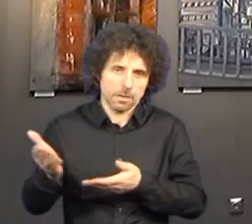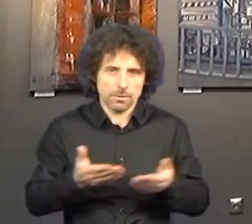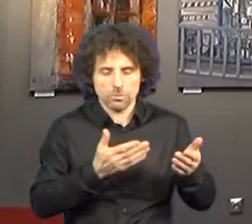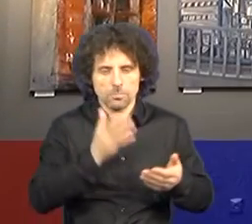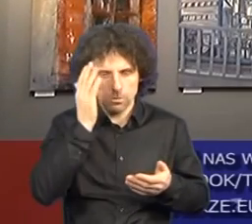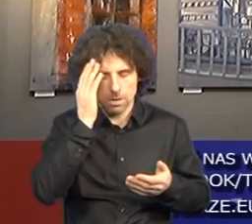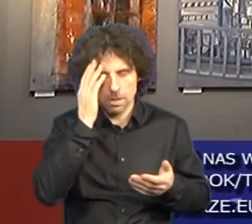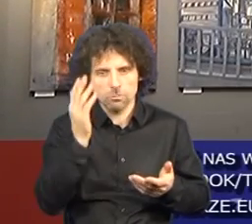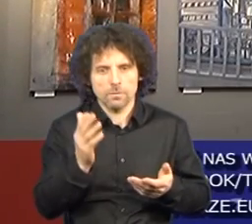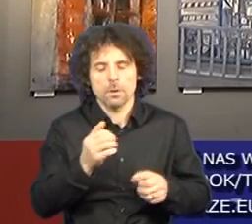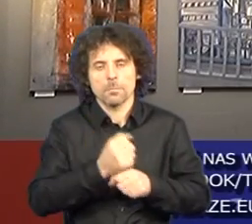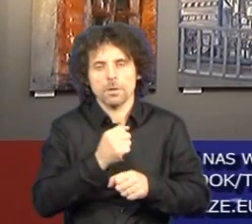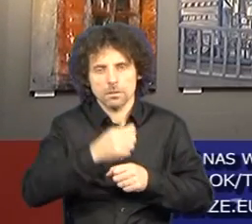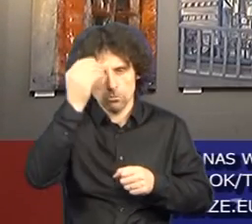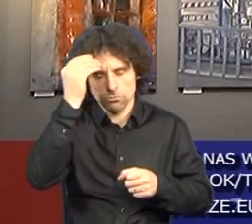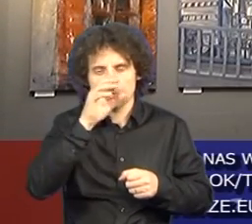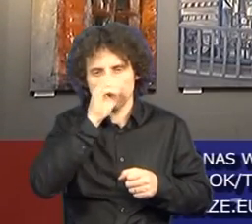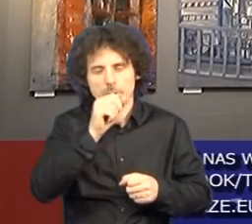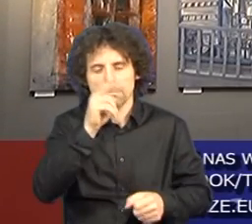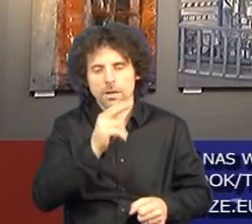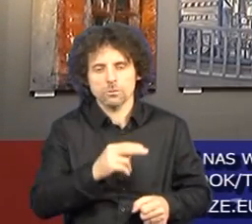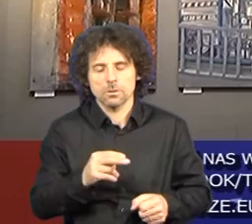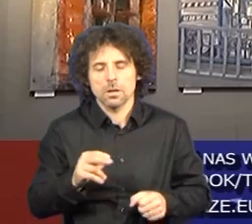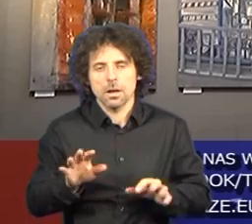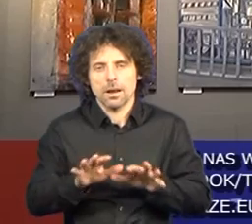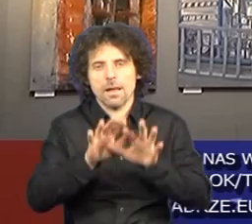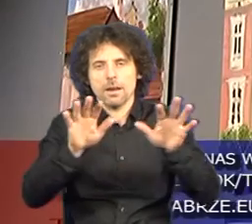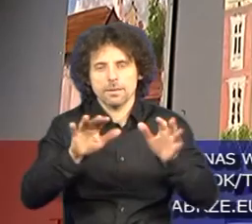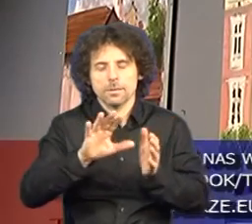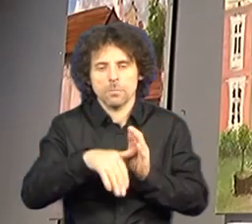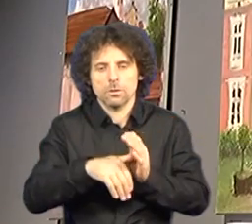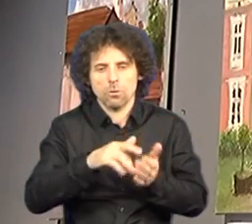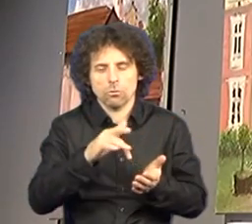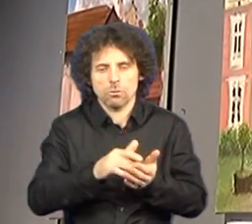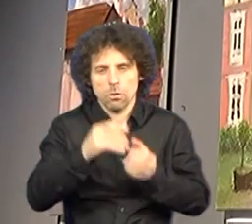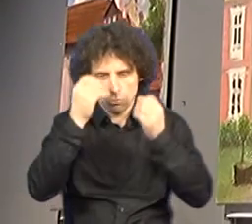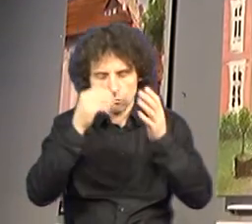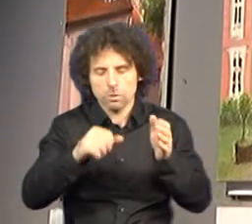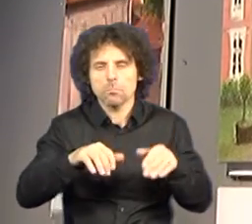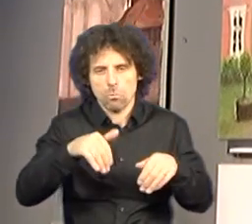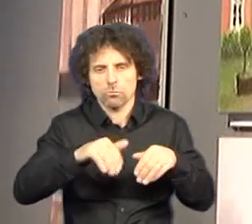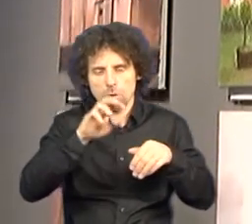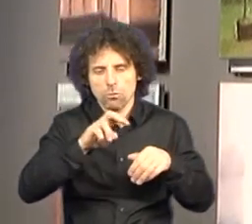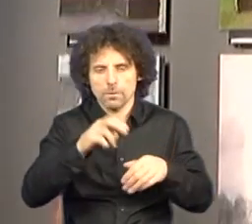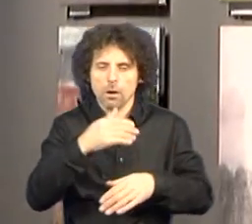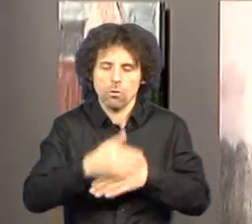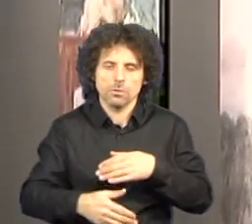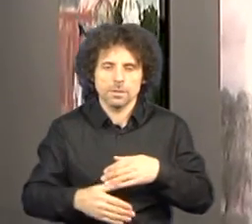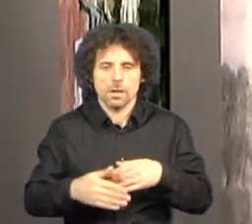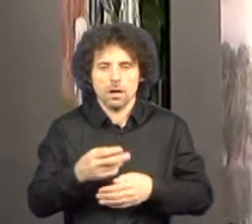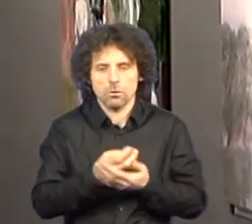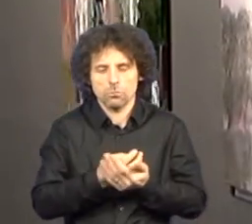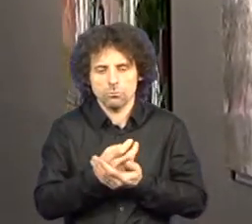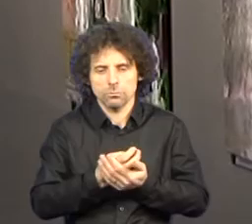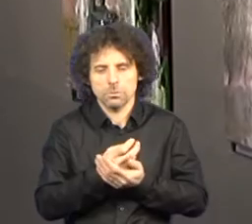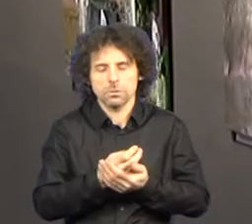przyjaciół szkoły. Prace uczniów Zabrzańskiego Plastyka w Galerii Miejskiego Ośrodka Kultury można oglądać do końca lutego. Na uroczyste otwarcie wystawy prac